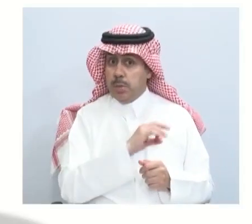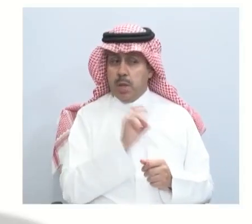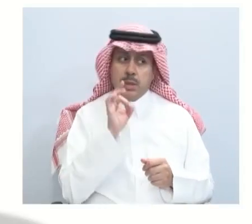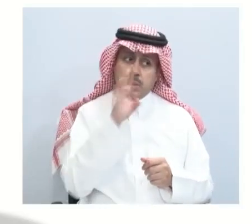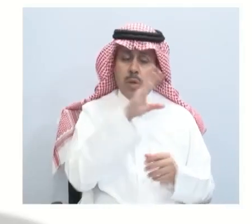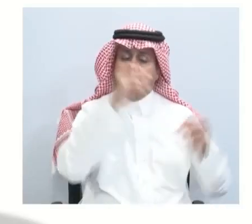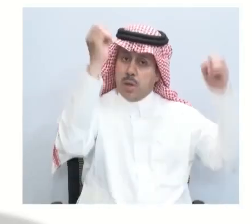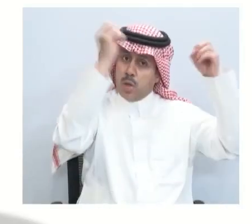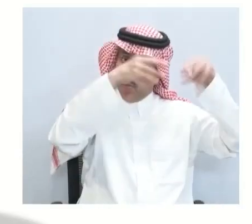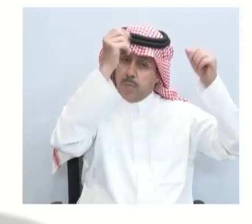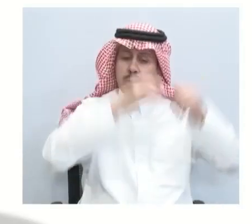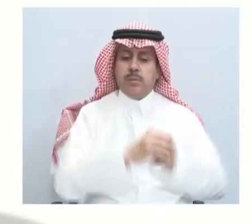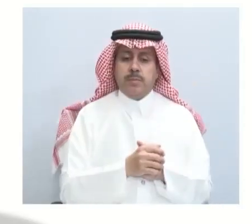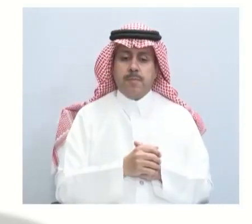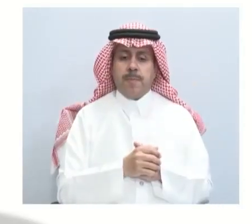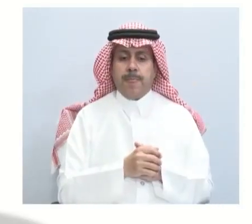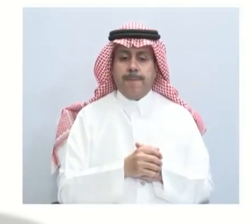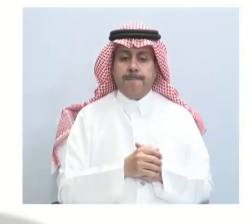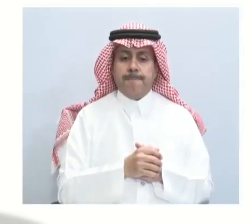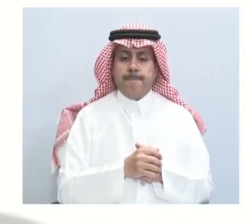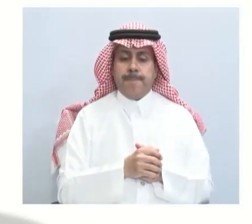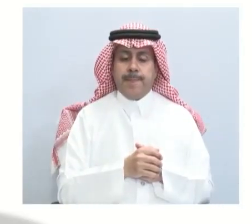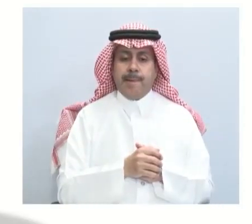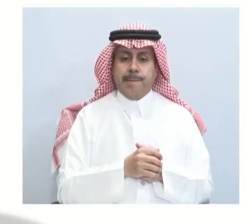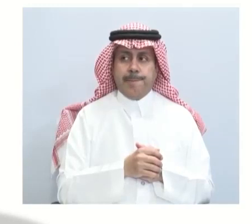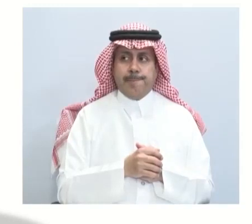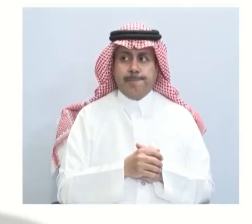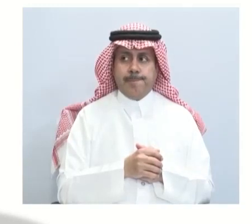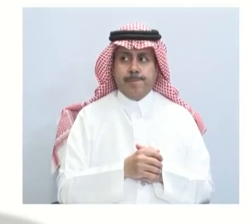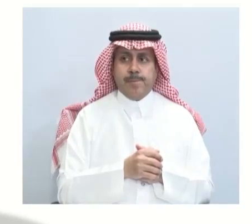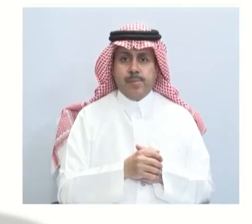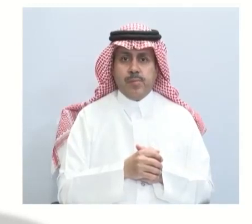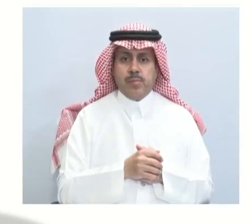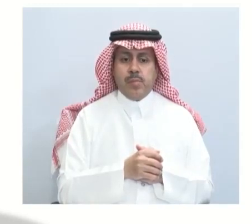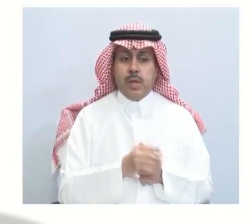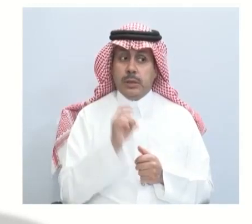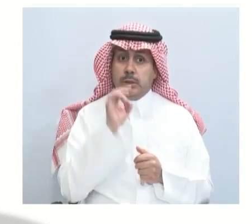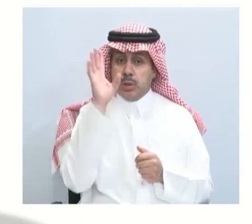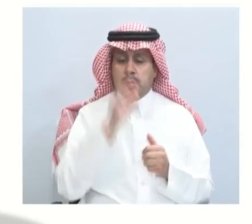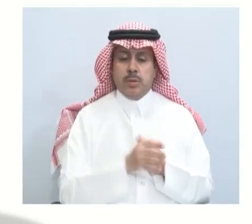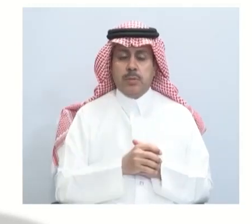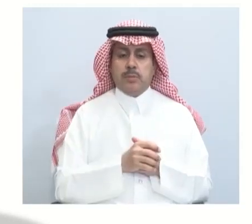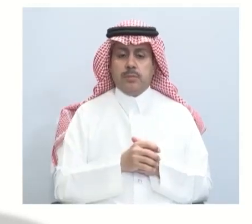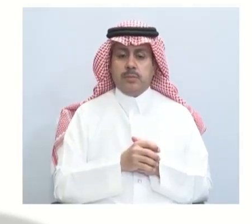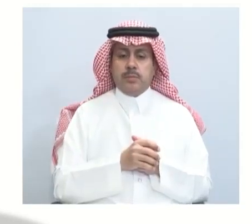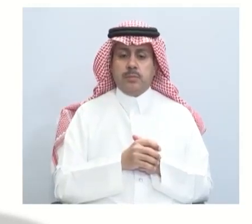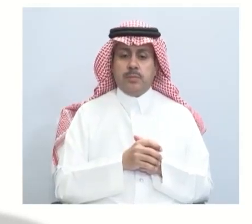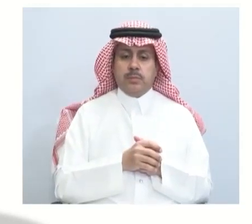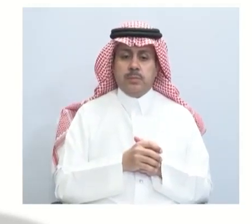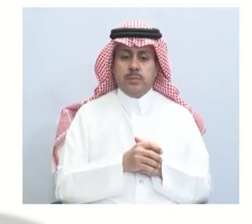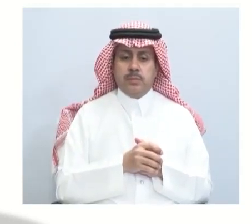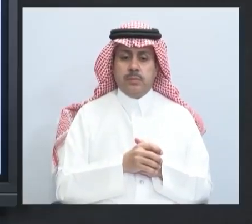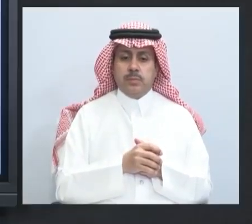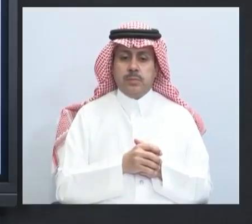النعمه عن الغير هذا هو الذي يراد به الحسد ان تزول تلكم النعمه عن الاخر